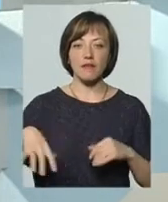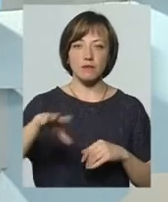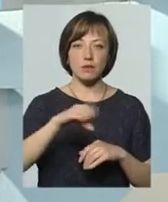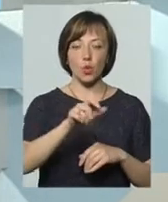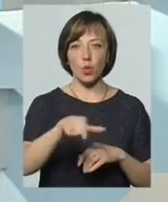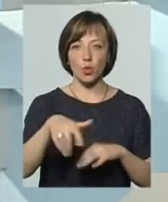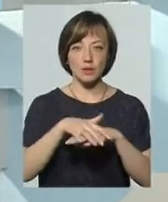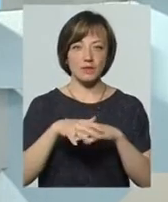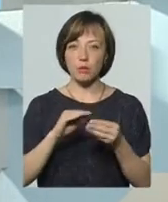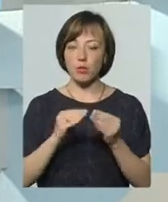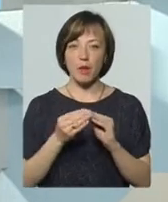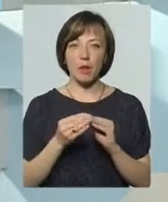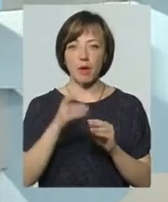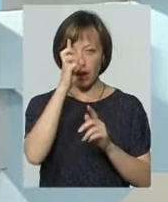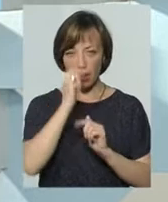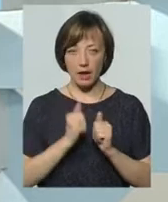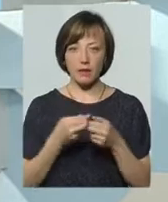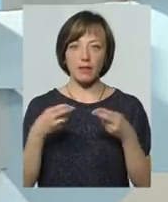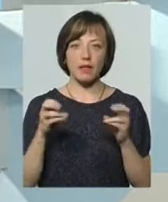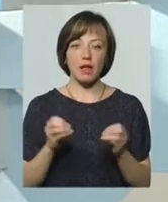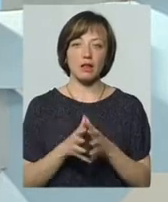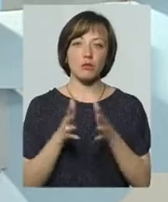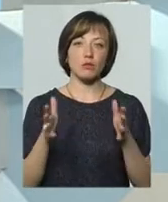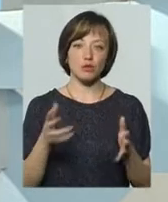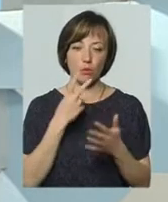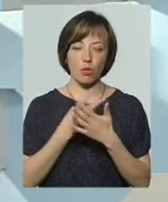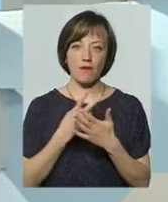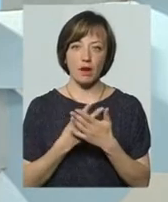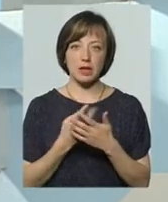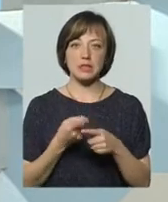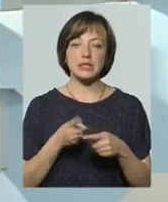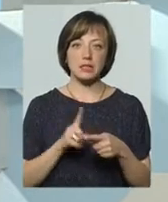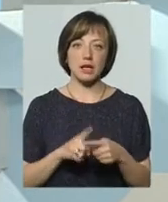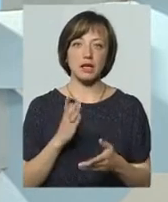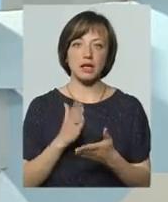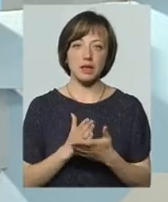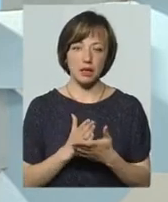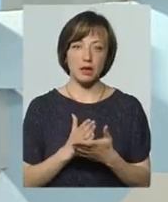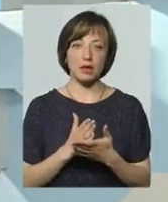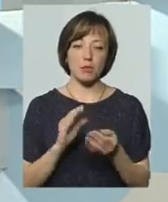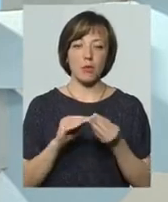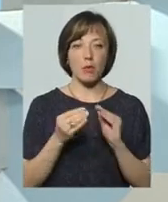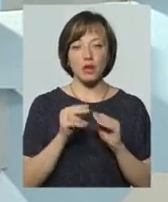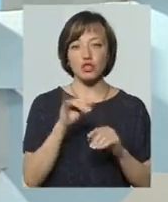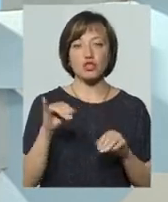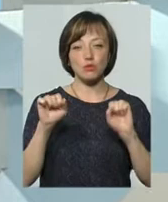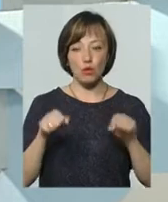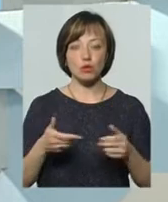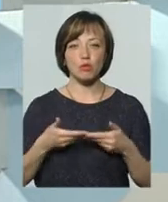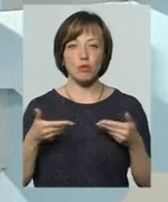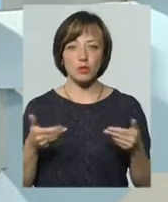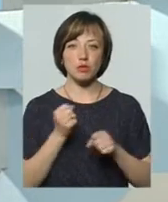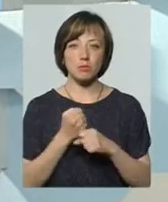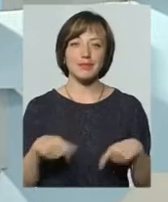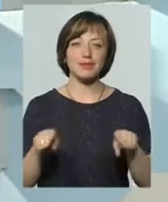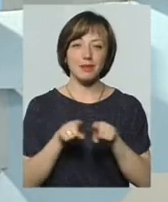це не є там проблема тих країн, де воно найбільше проявляється, а це є виклик, чи зможемо ми дійсно зробити